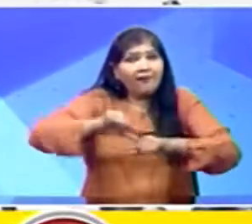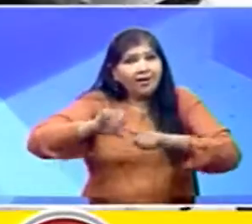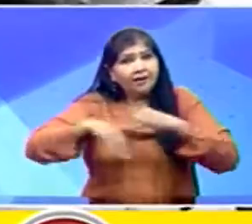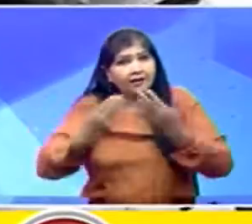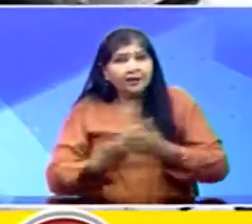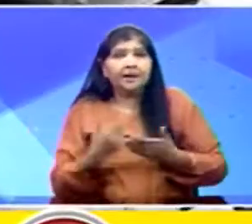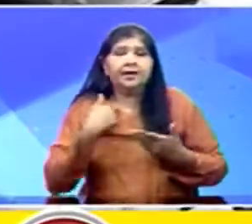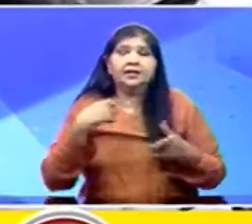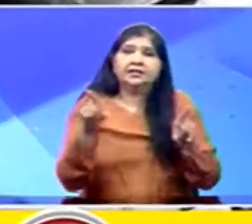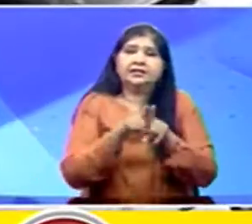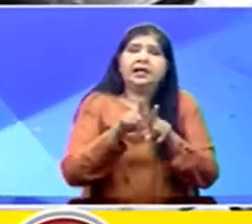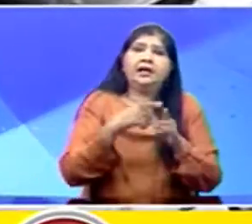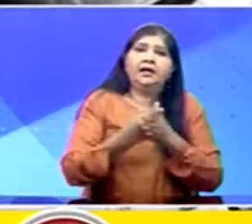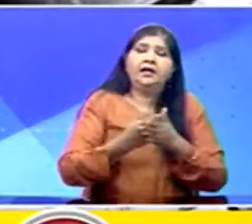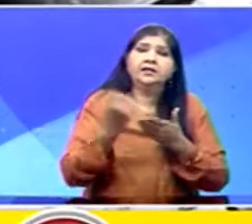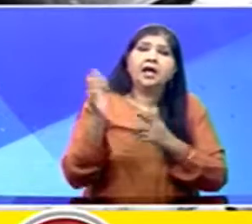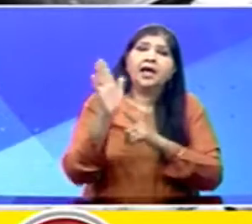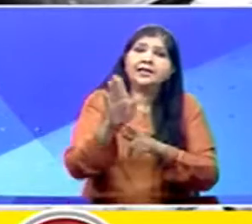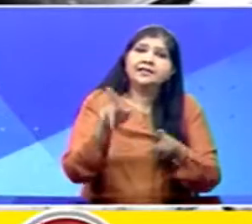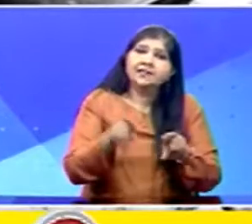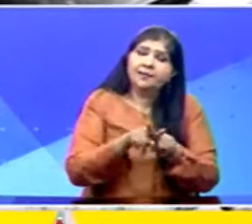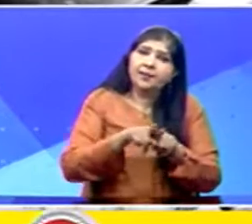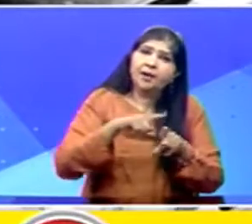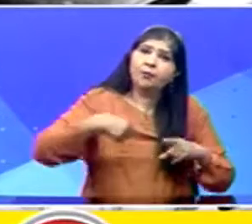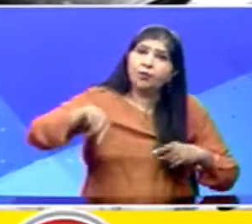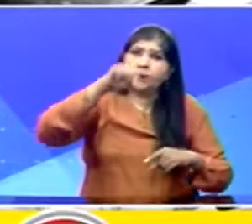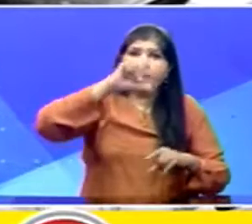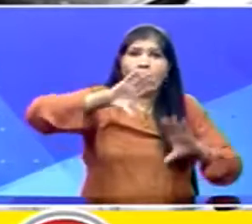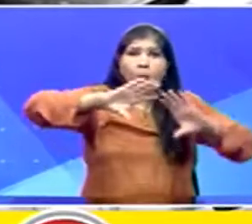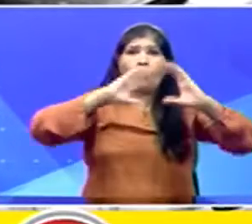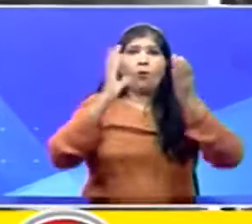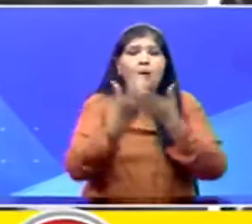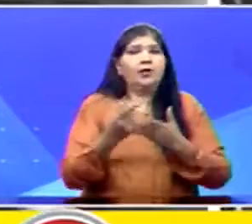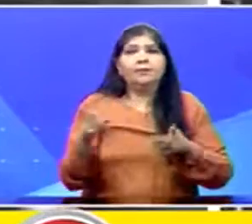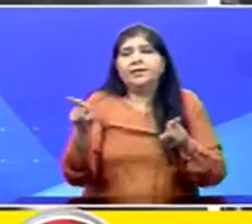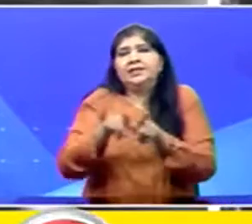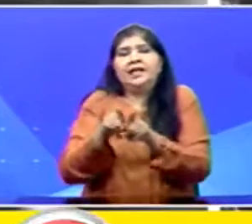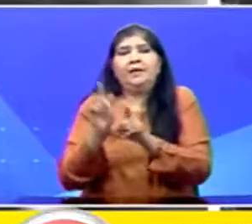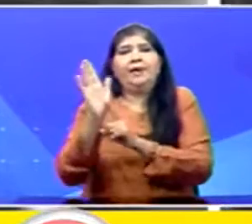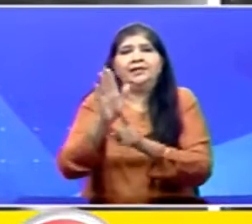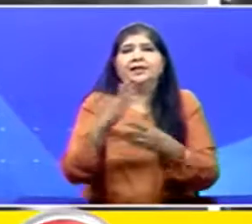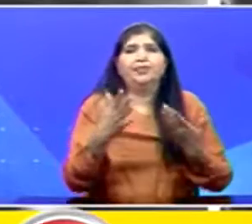ऐसा उधारन पूरी दुनिया में मिलना मुश्किल है